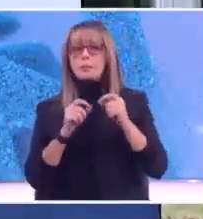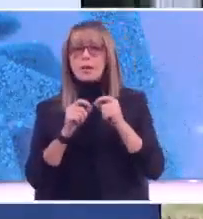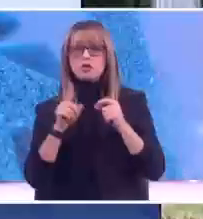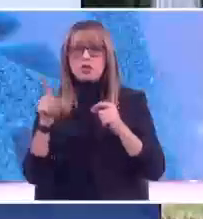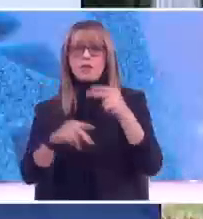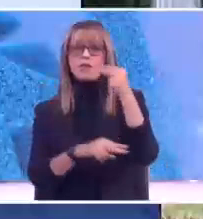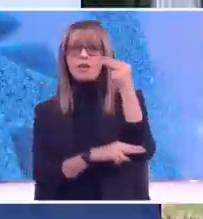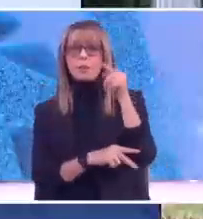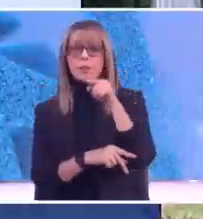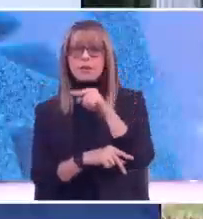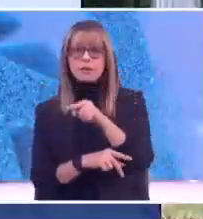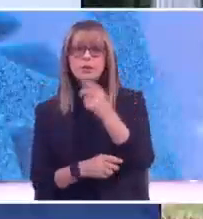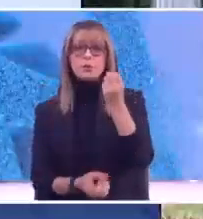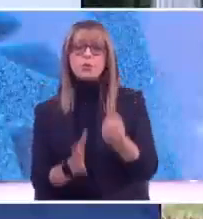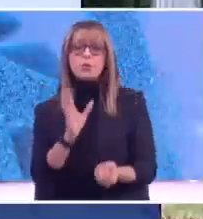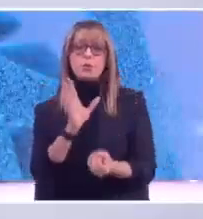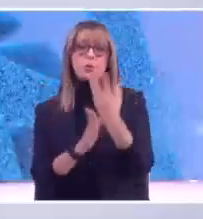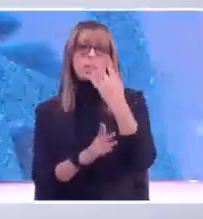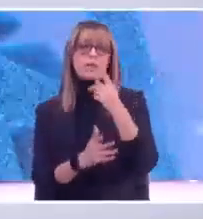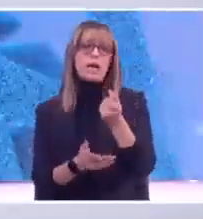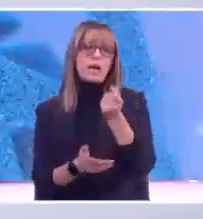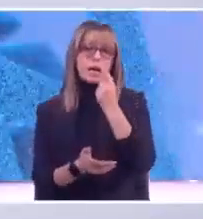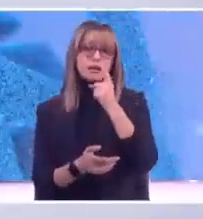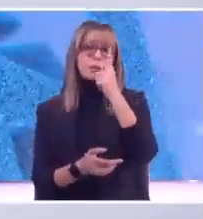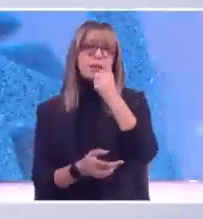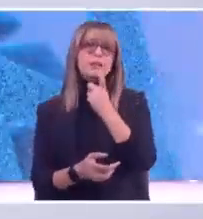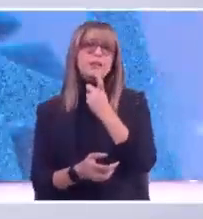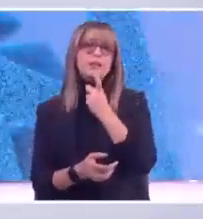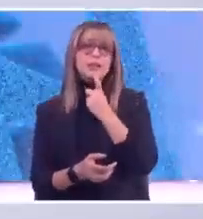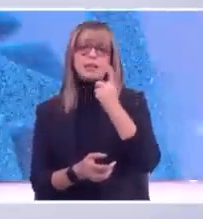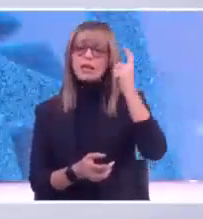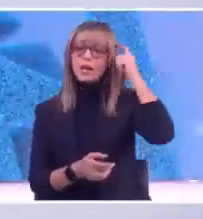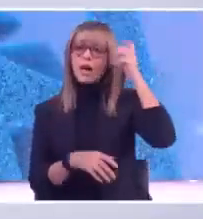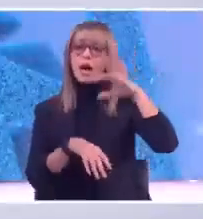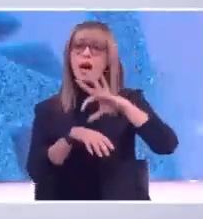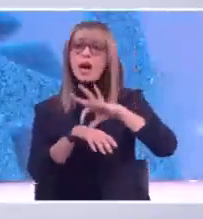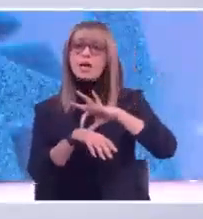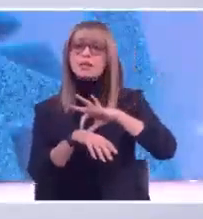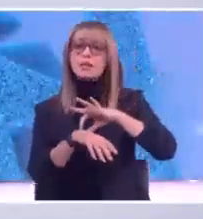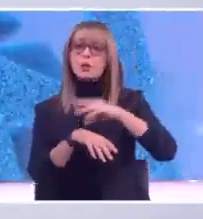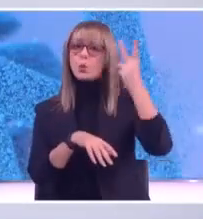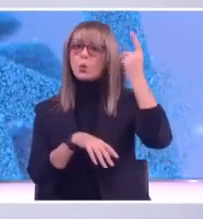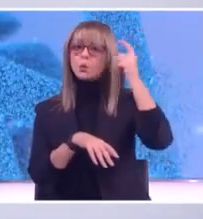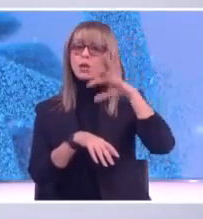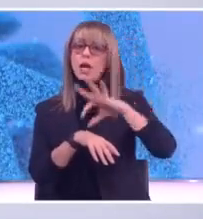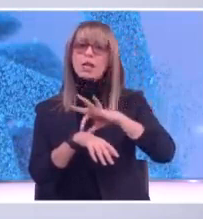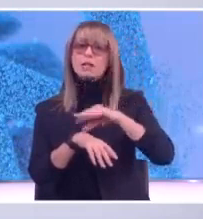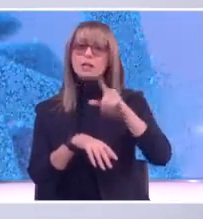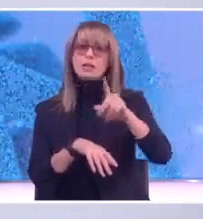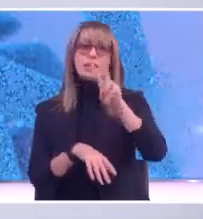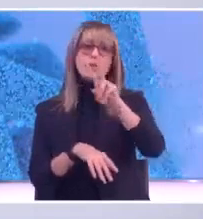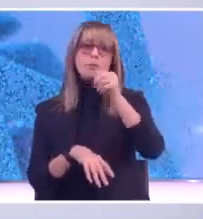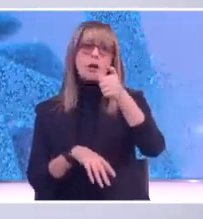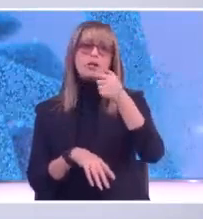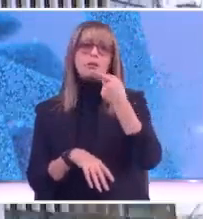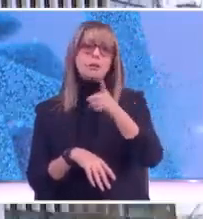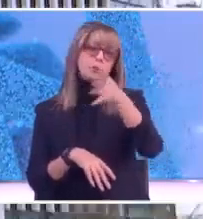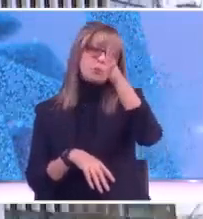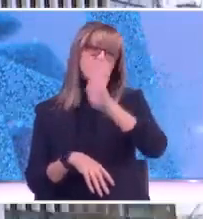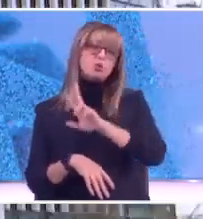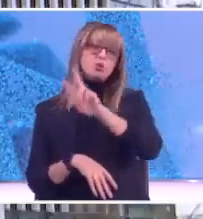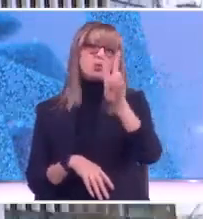adlı şirketler tarafından üretilen ilaçla bir yıllık Alzheimer tedavisinin yaklaşık 26.500 dolara mal